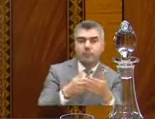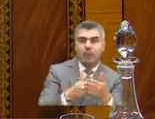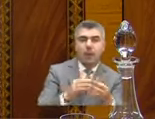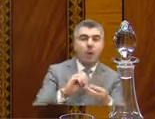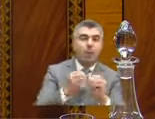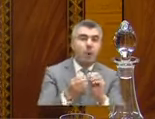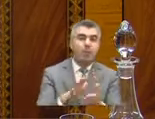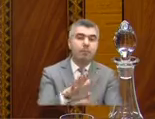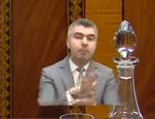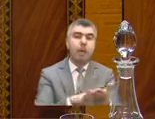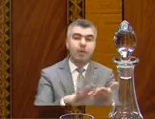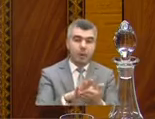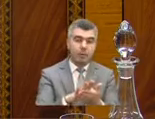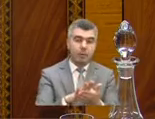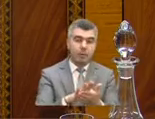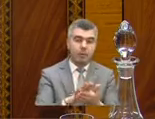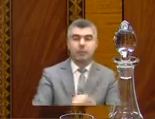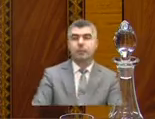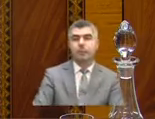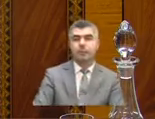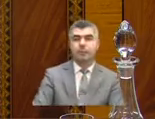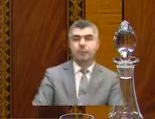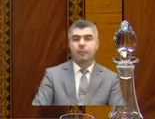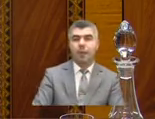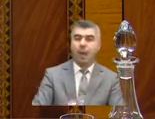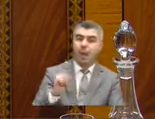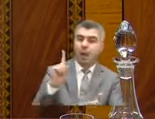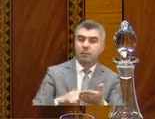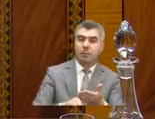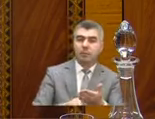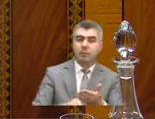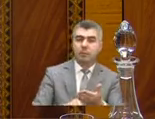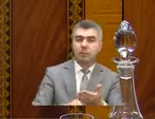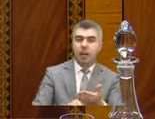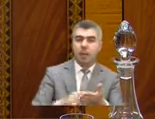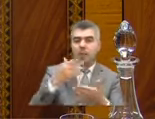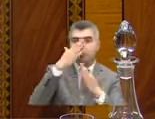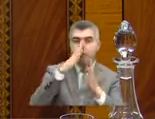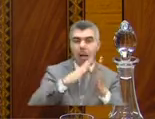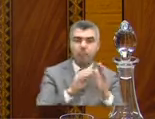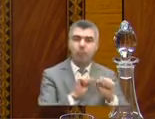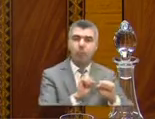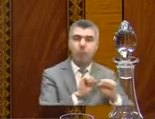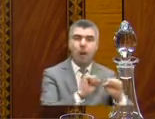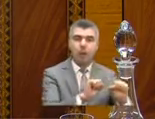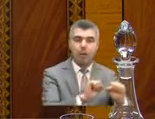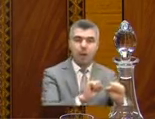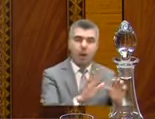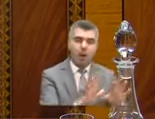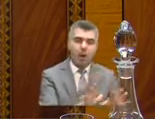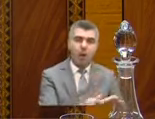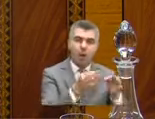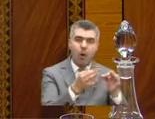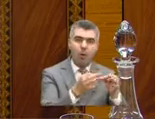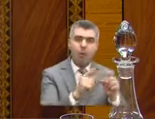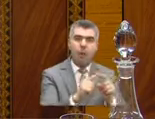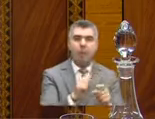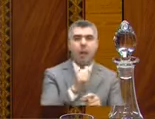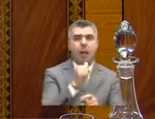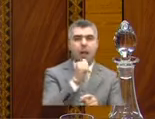داخلي، كان لازما على بلادنا مواجهتها، لعل أبرزها أزمة